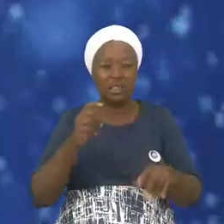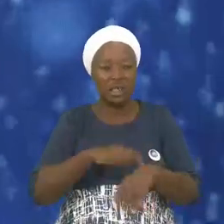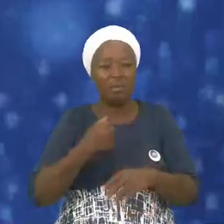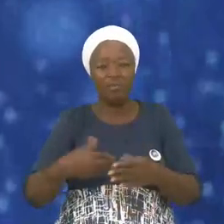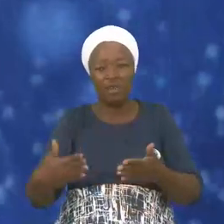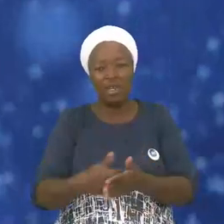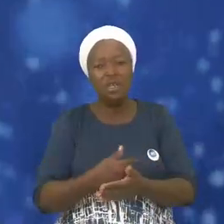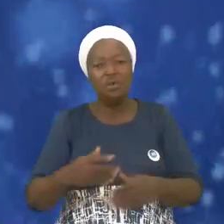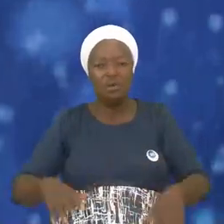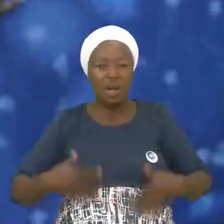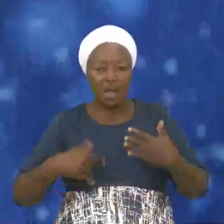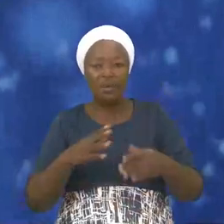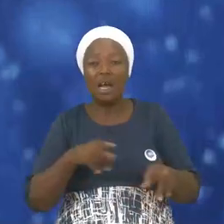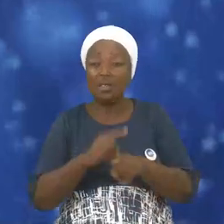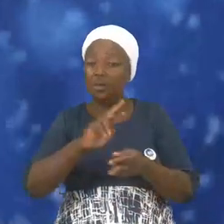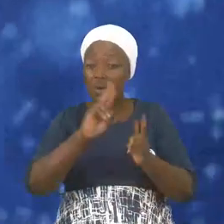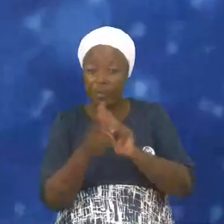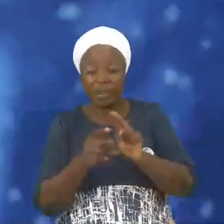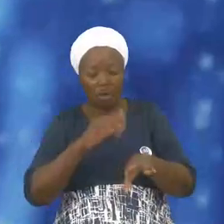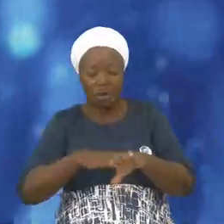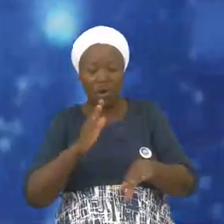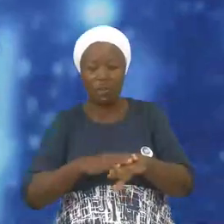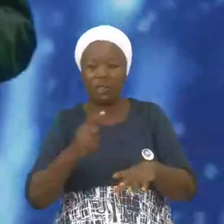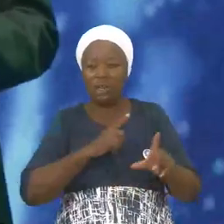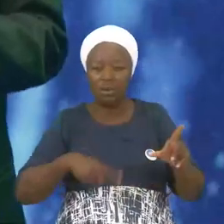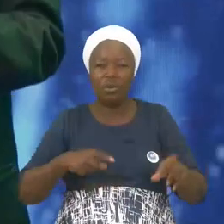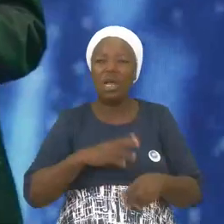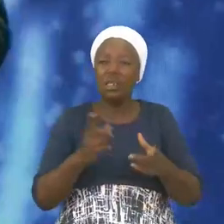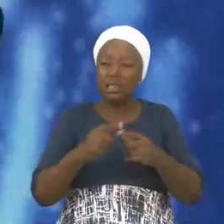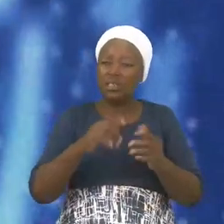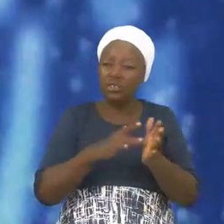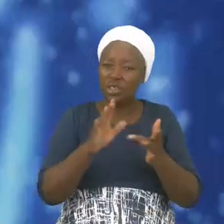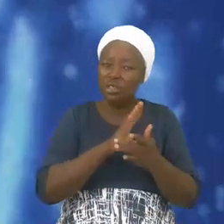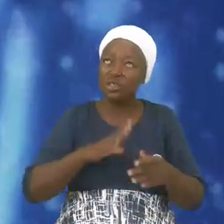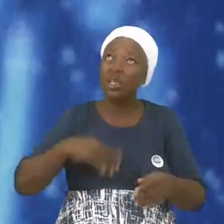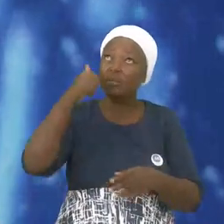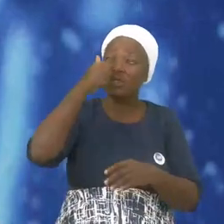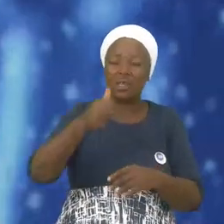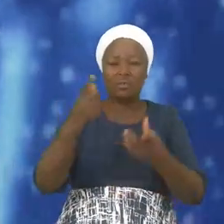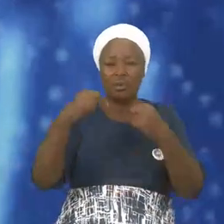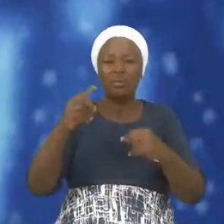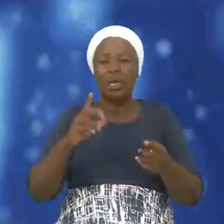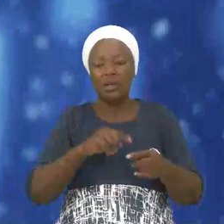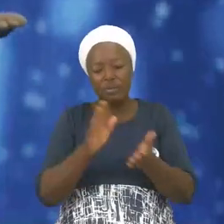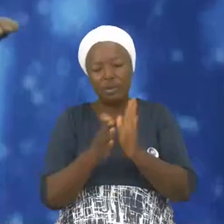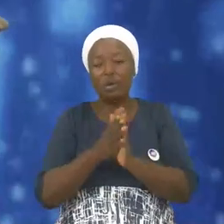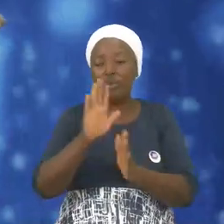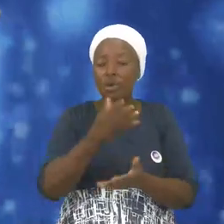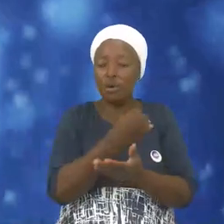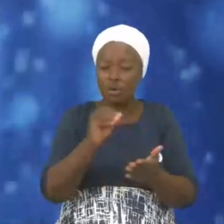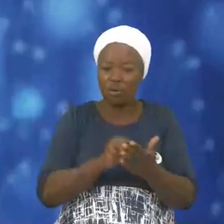paix, c'est un moment de fraîcheur. C'est un temps d'une nouvelle vie. Comme tu te repens et tu invoques le Seigneur,